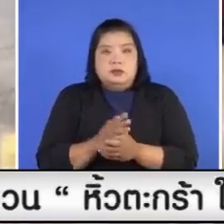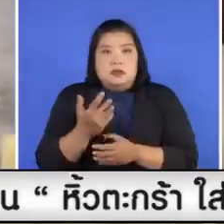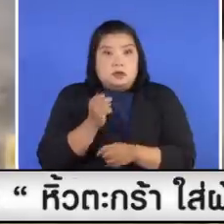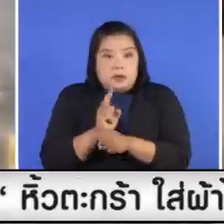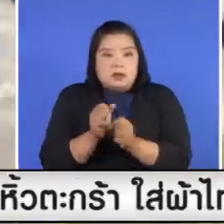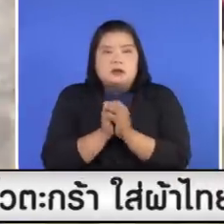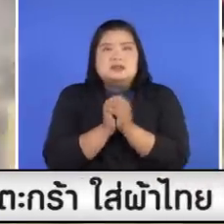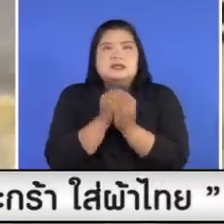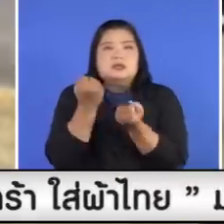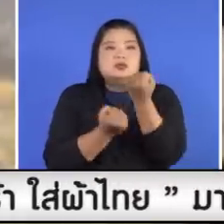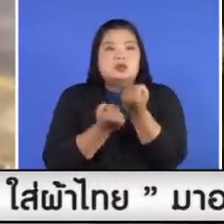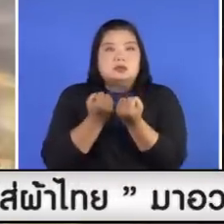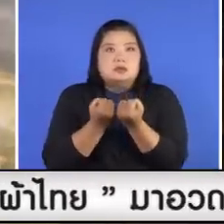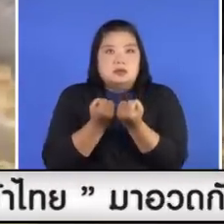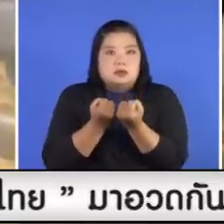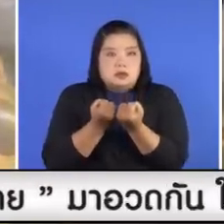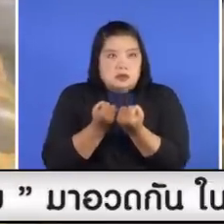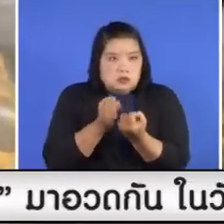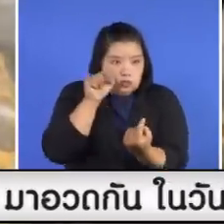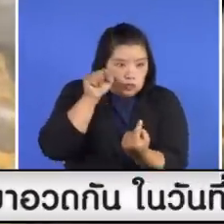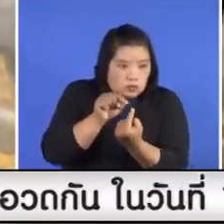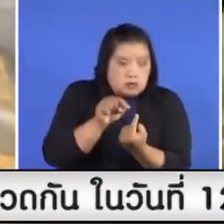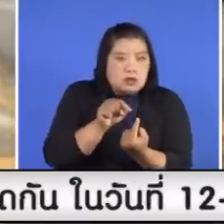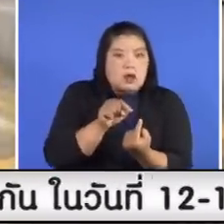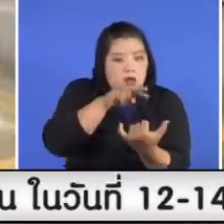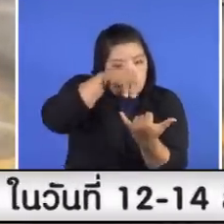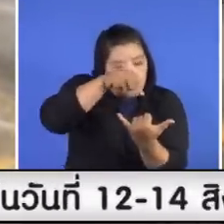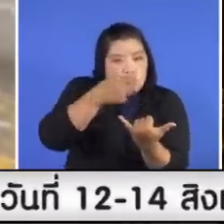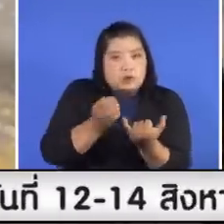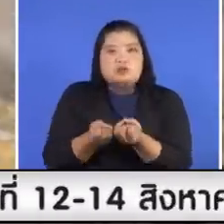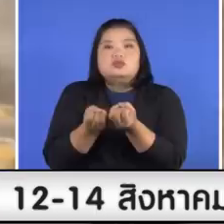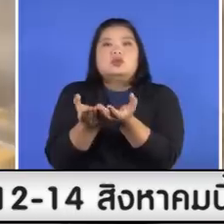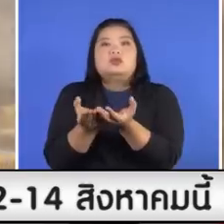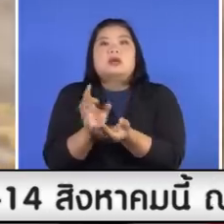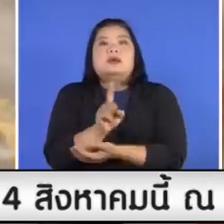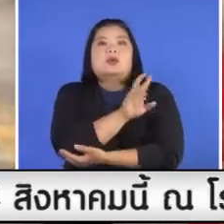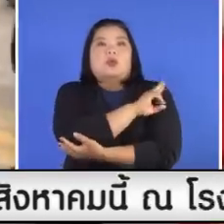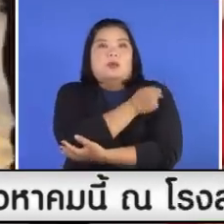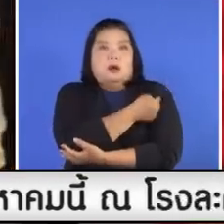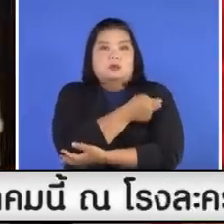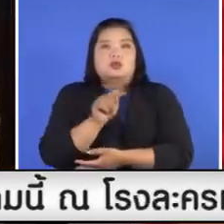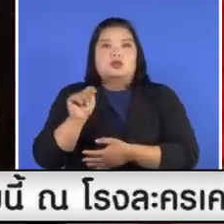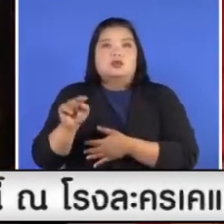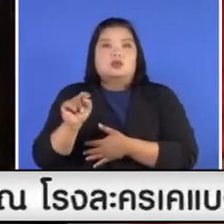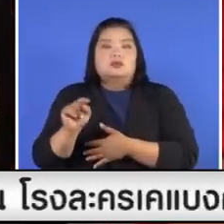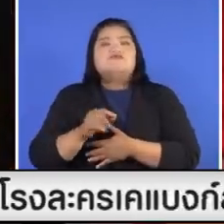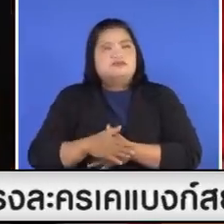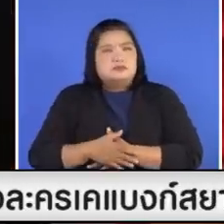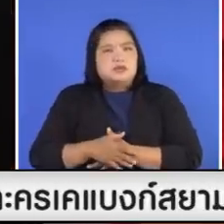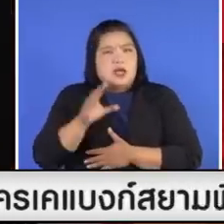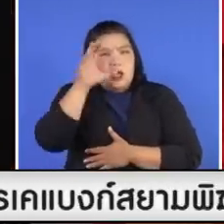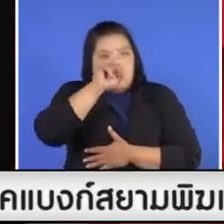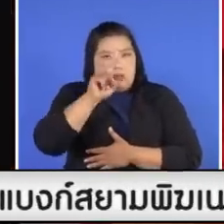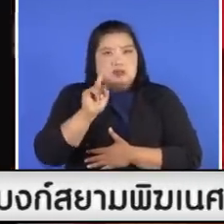พอดีเลยช่วย CPR ฮะนี่เขาเรียกว่าช่วยแล้วก็นำส่งโรงพยาบาลเป็นการเร่งด่วนนี่นะครับสันนิษฐานว่านี่กินยาโดบ